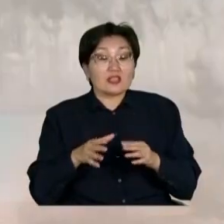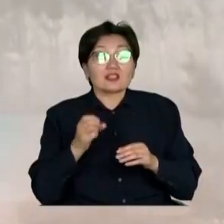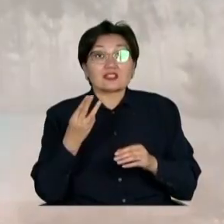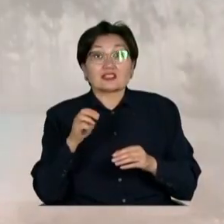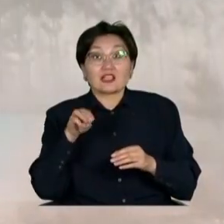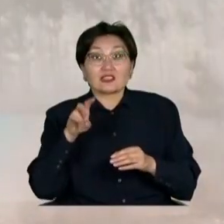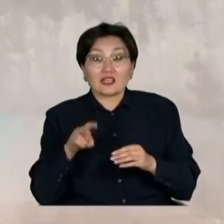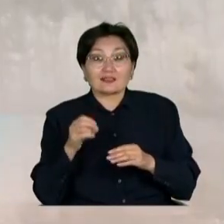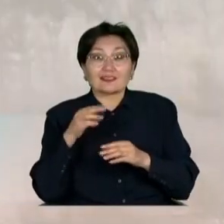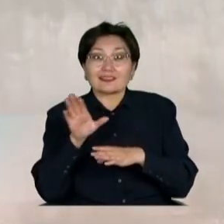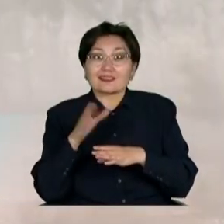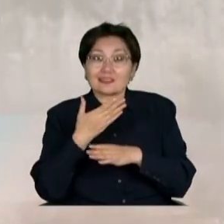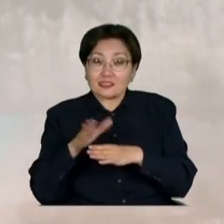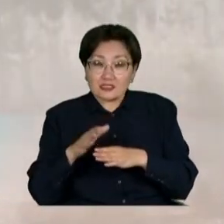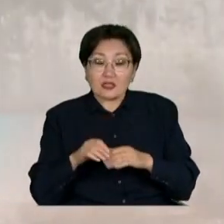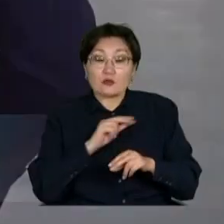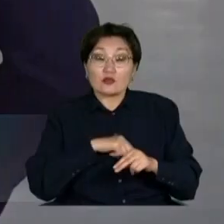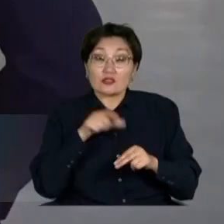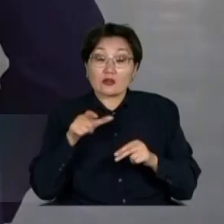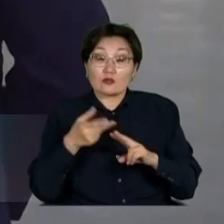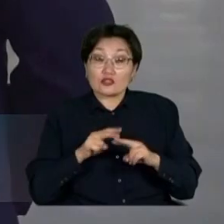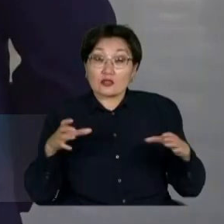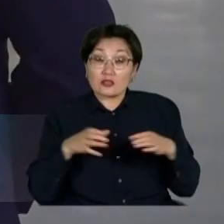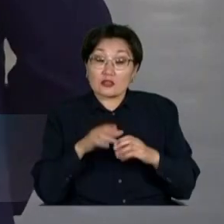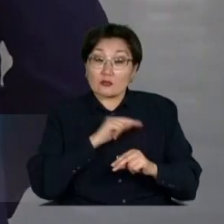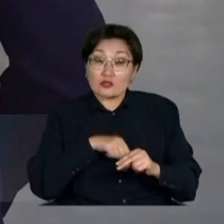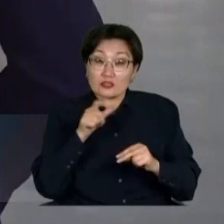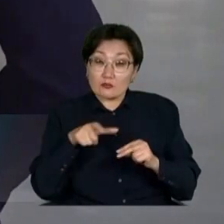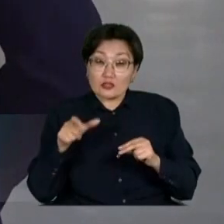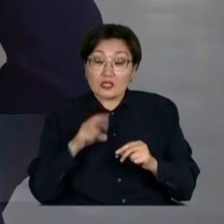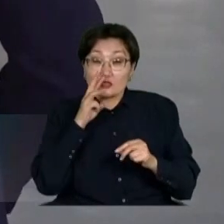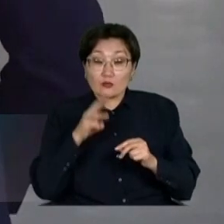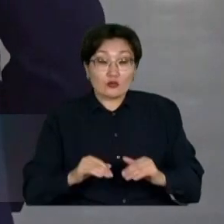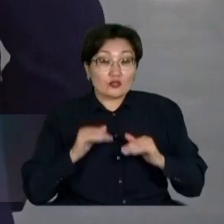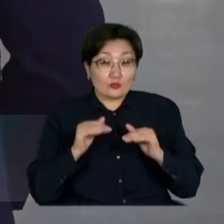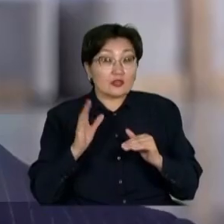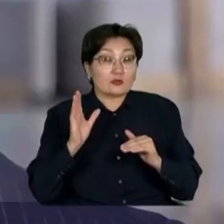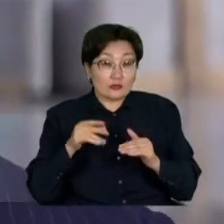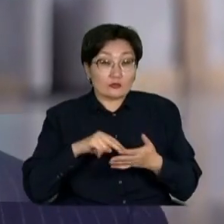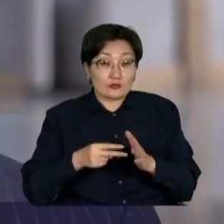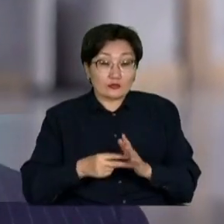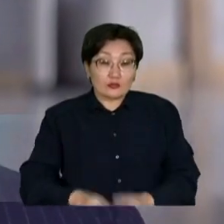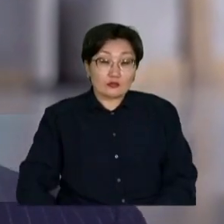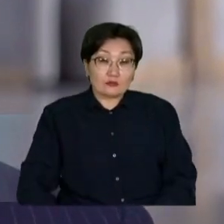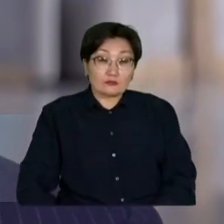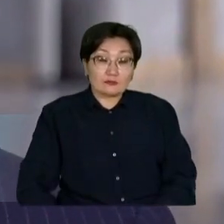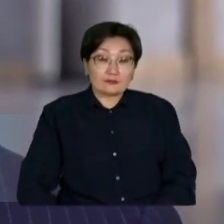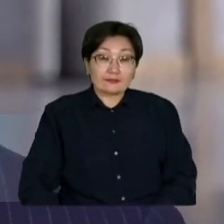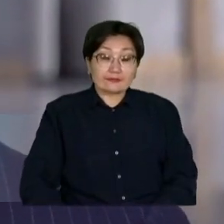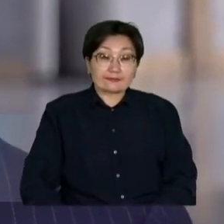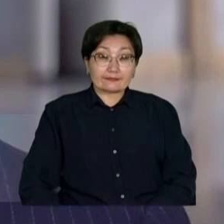тыс қызметкерлер екен. Енді осы санаттағы қызметкерлердің де айлығы өспек екен.